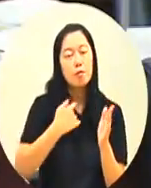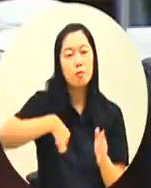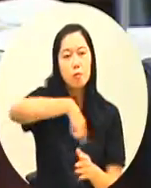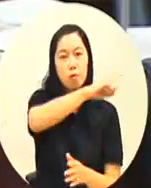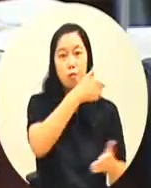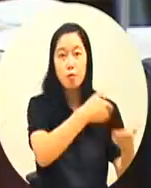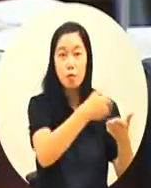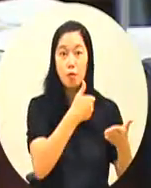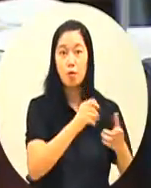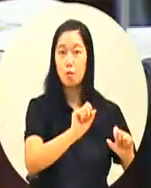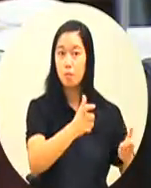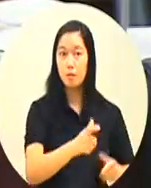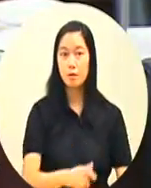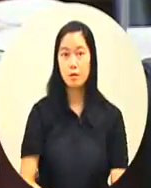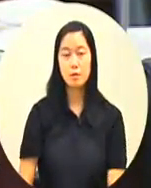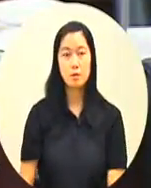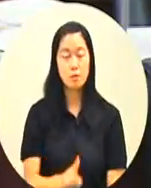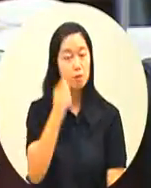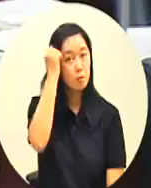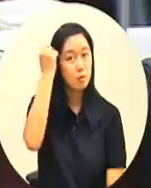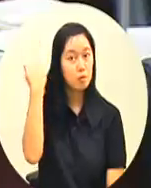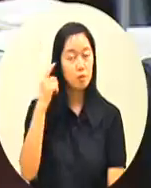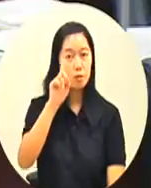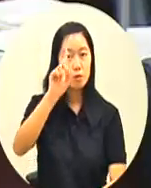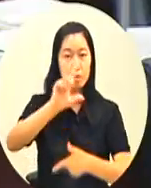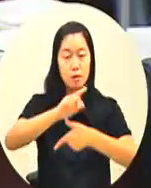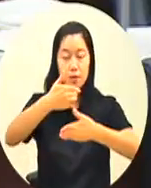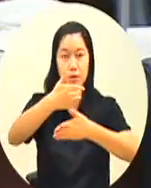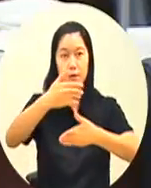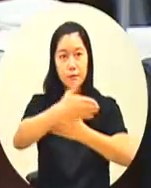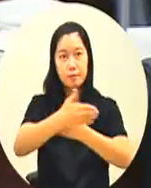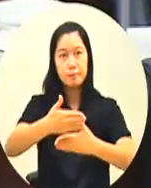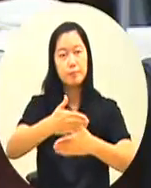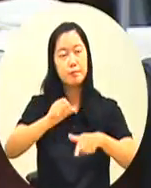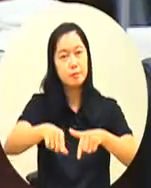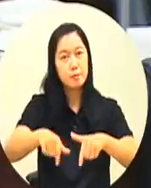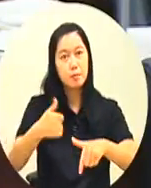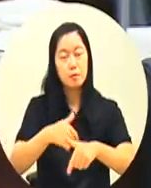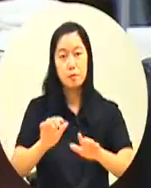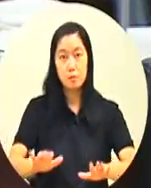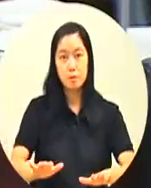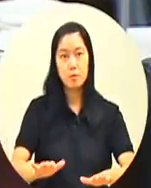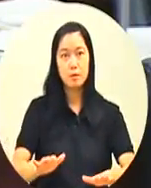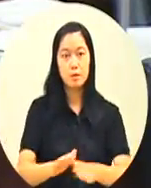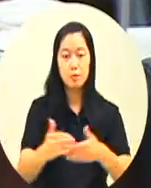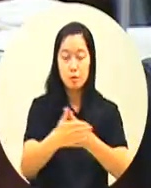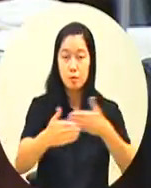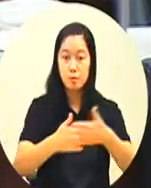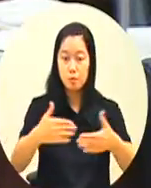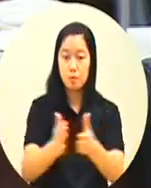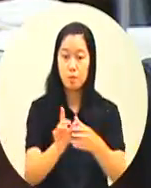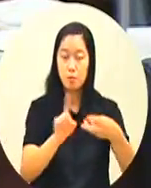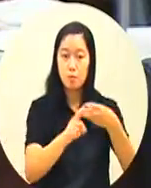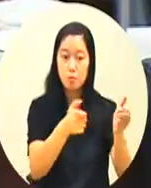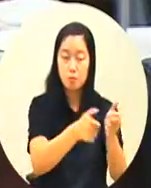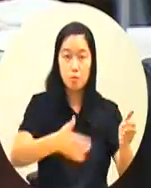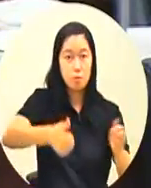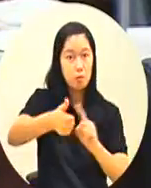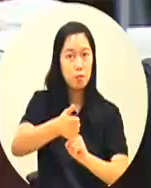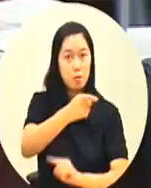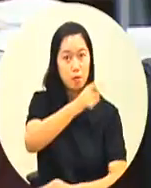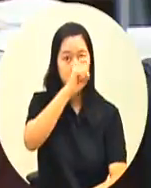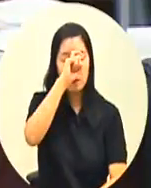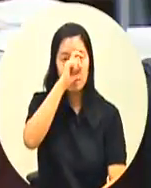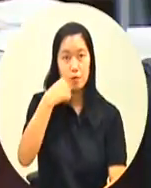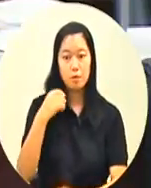去。我记得当时的一卡通公司现在的交通部次长王次长，他只是为了某